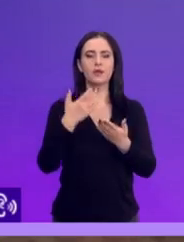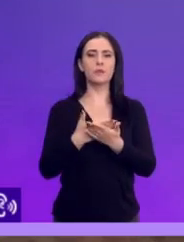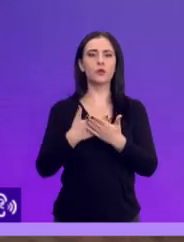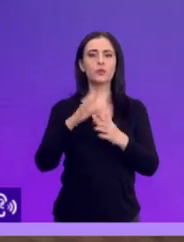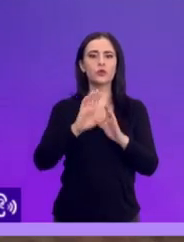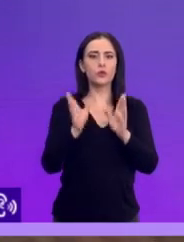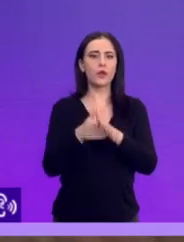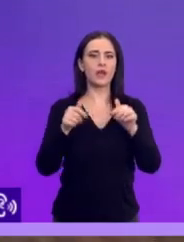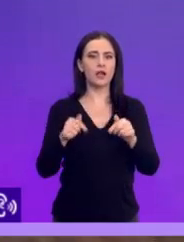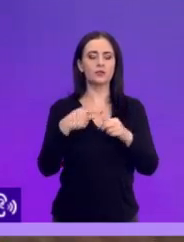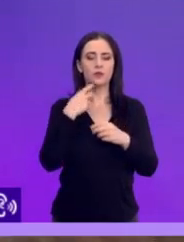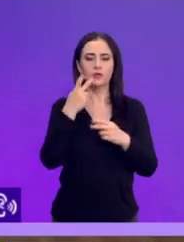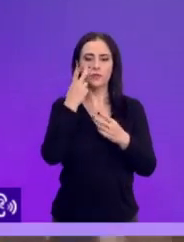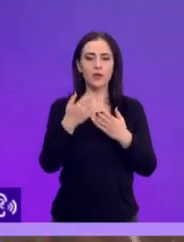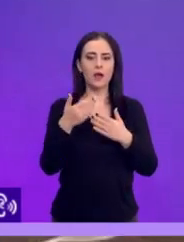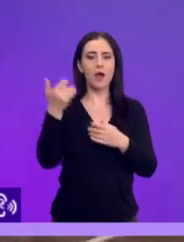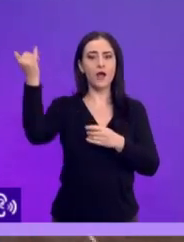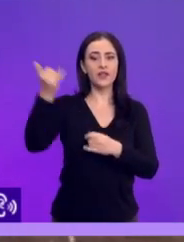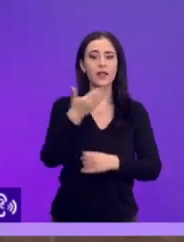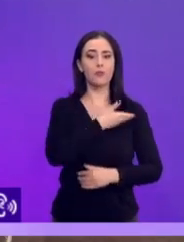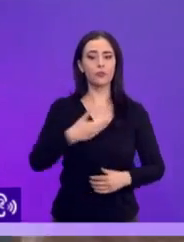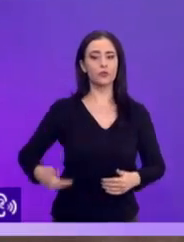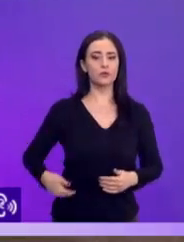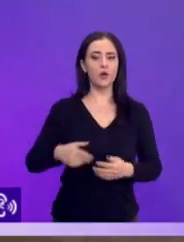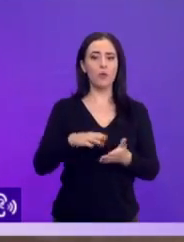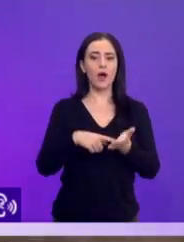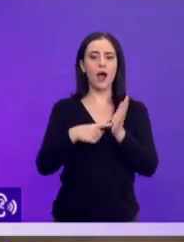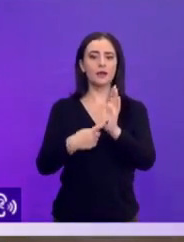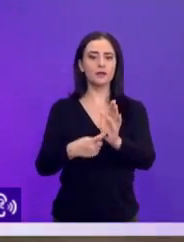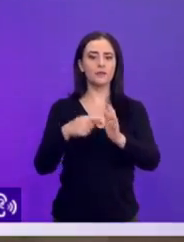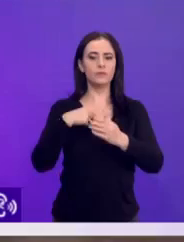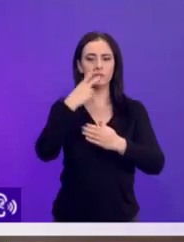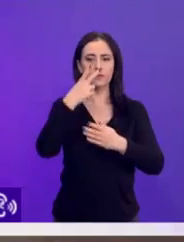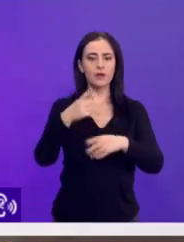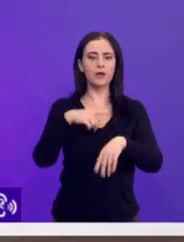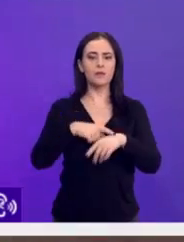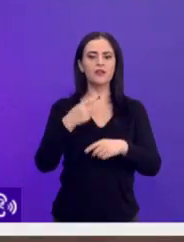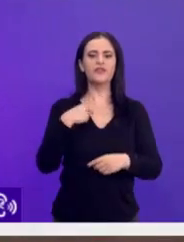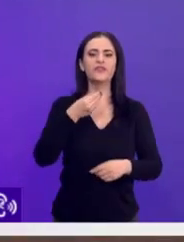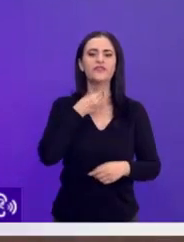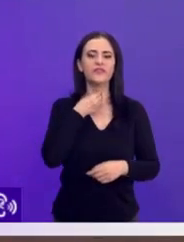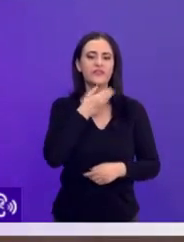de specialiști veniți și de la București. Vedem chiar acum că încă iese fum din clădirea